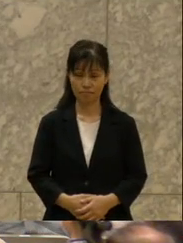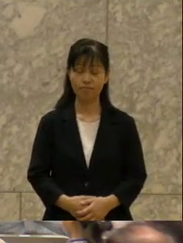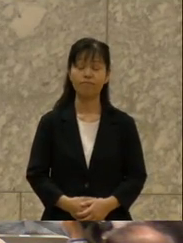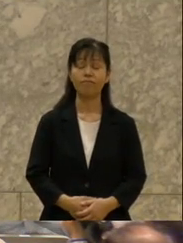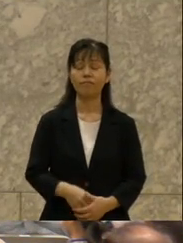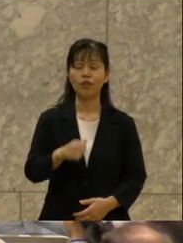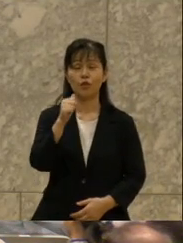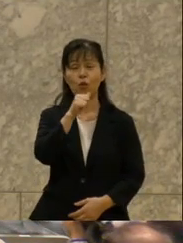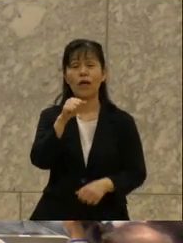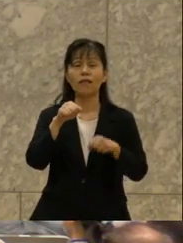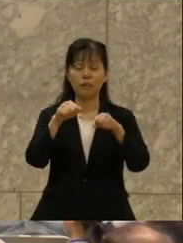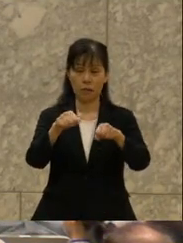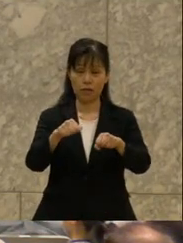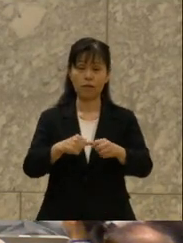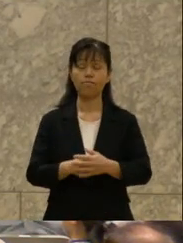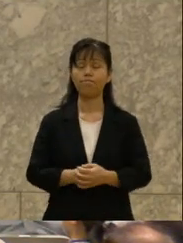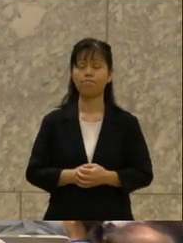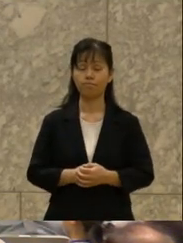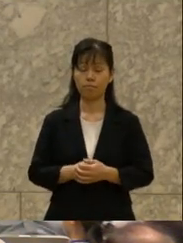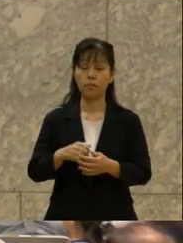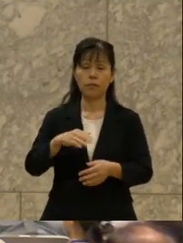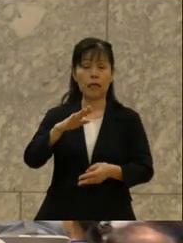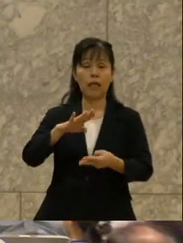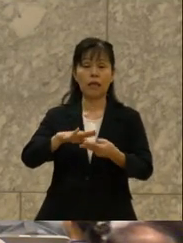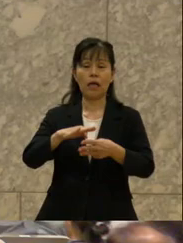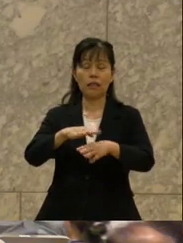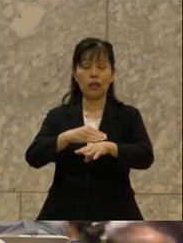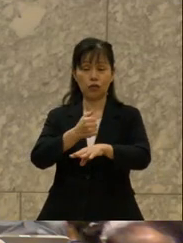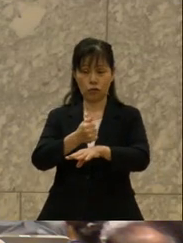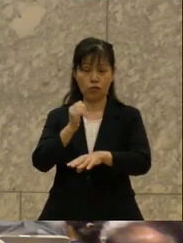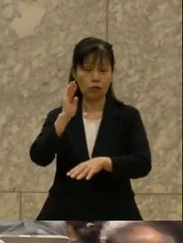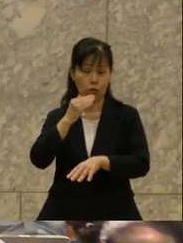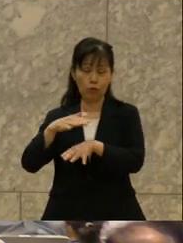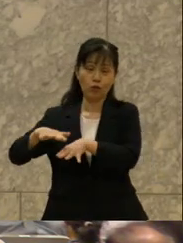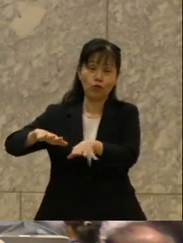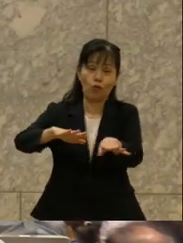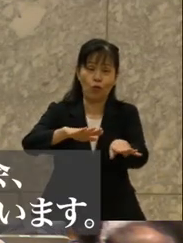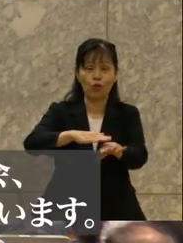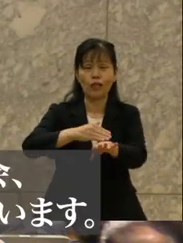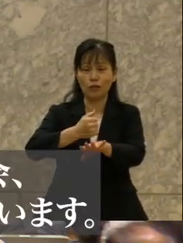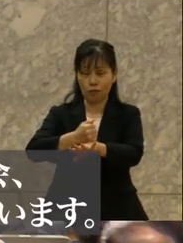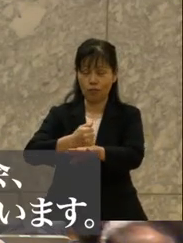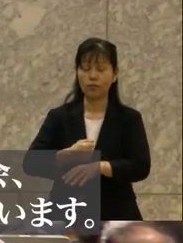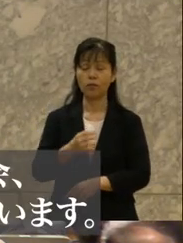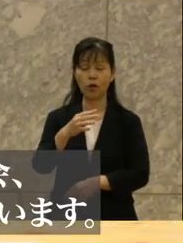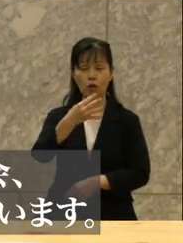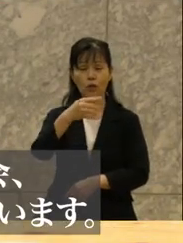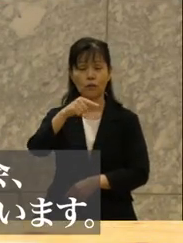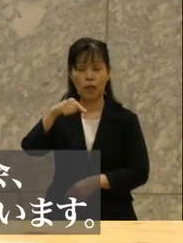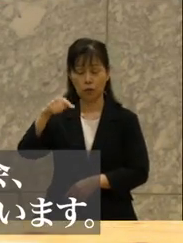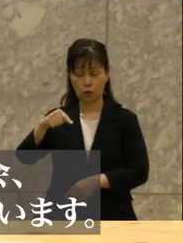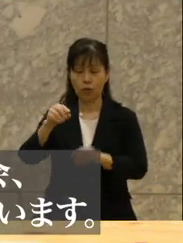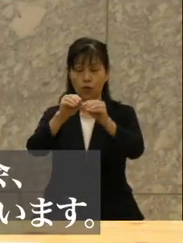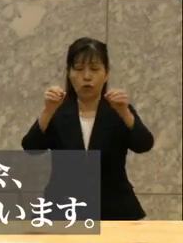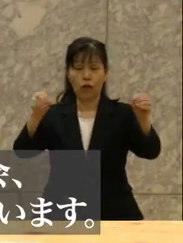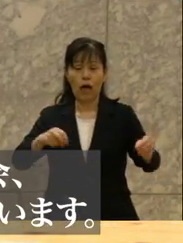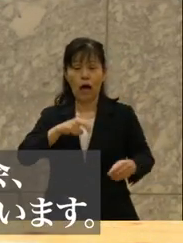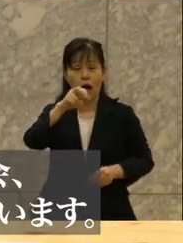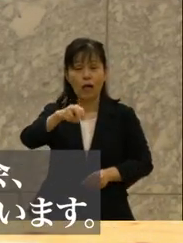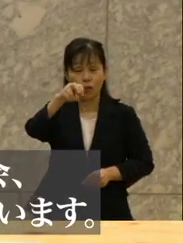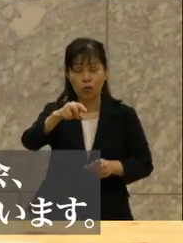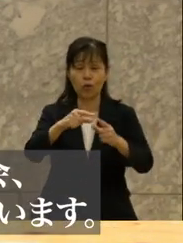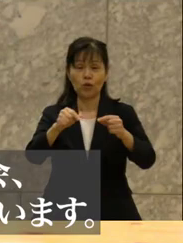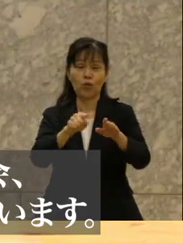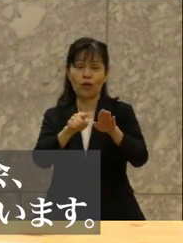改めましてご紹介いたしましょう高田選手はデフ陸上の選手で400mハードルの日本代表